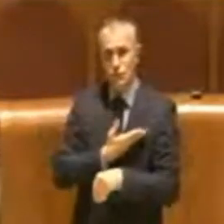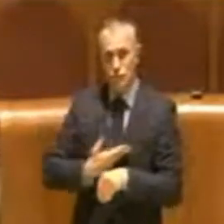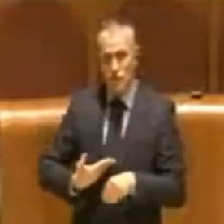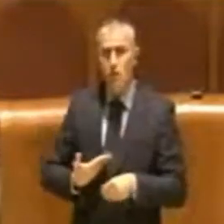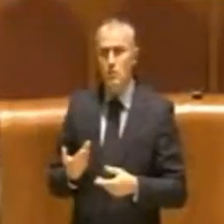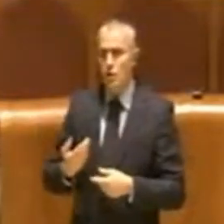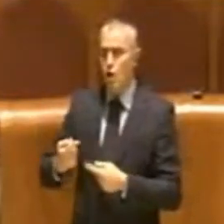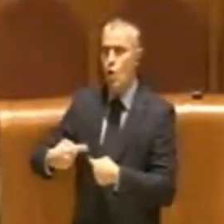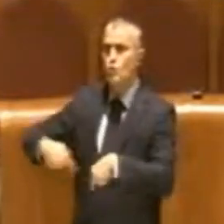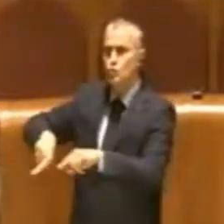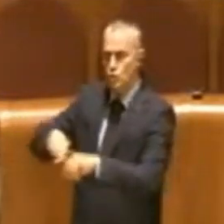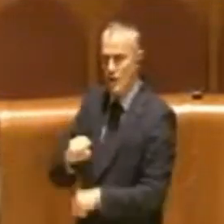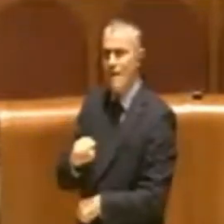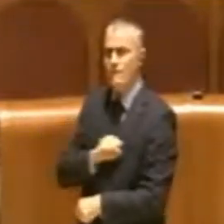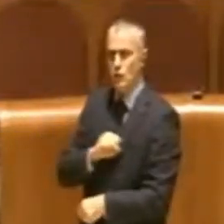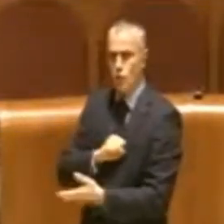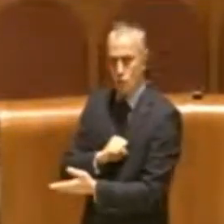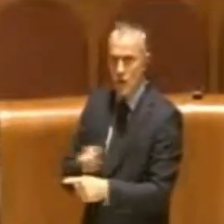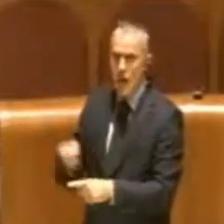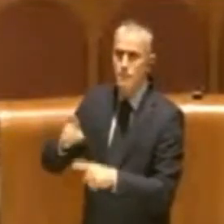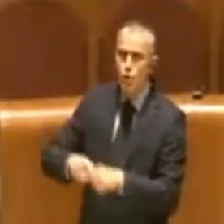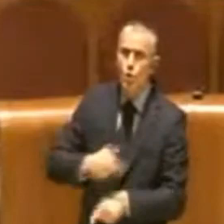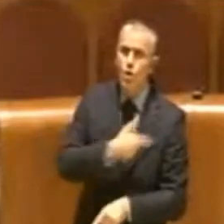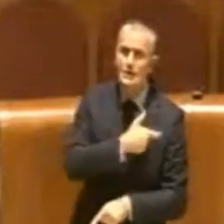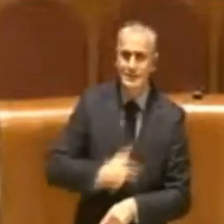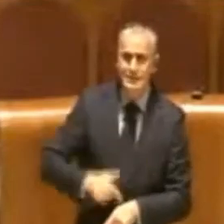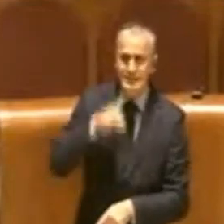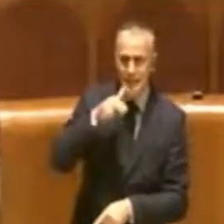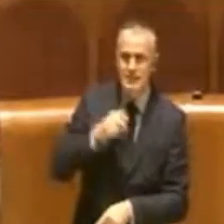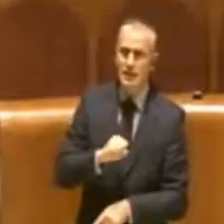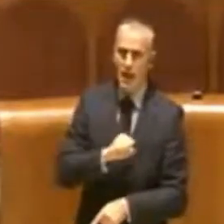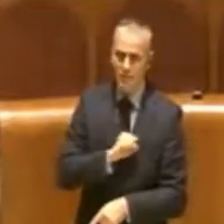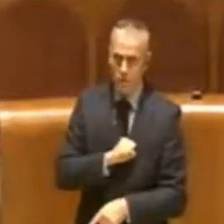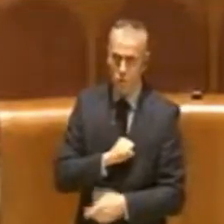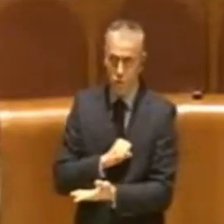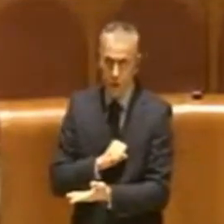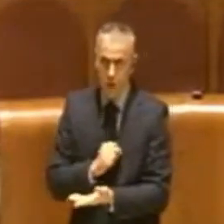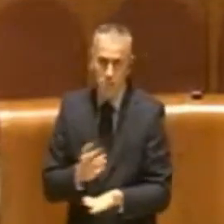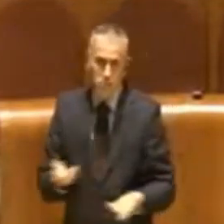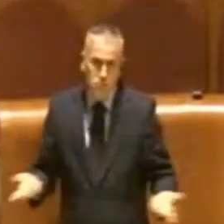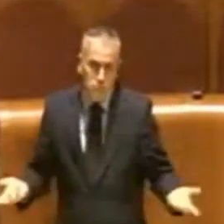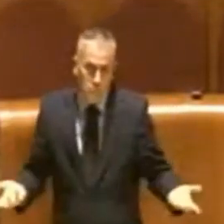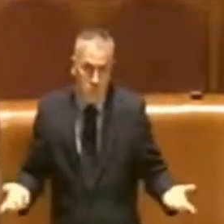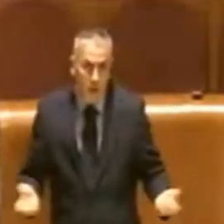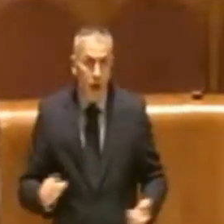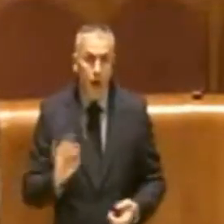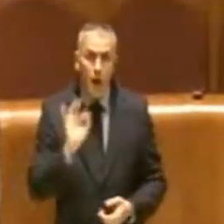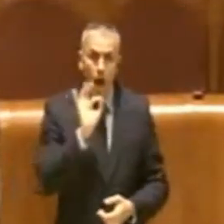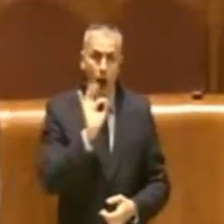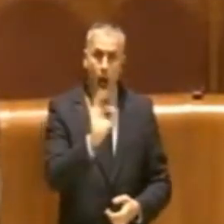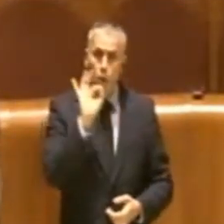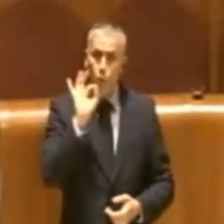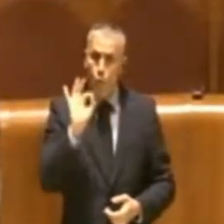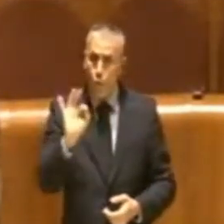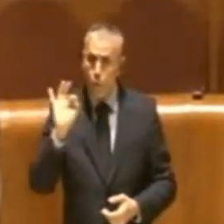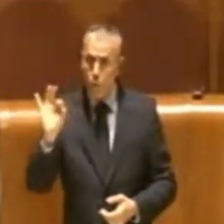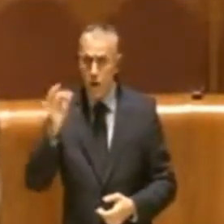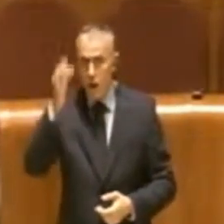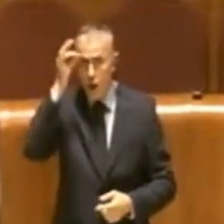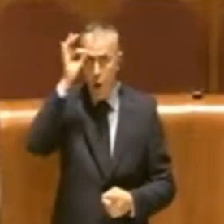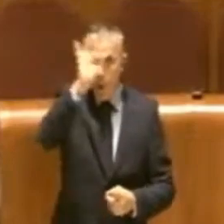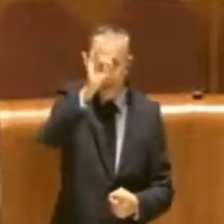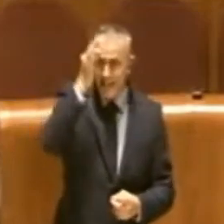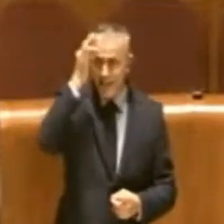questa giunta e quindi alla sindaca, e di conseguenza lì dove alcuni obiettivi